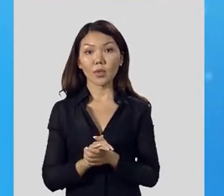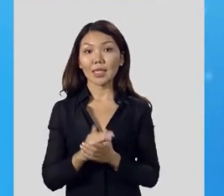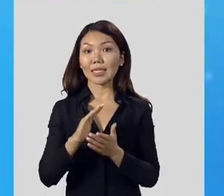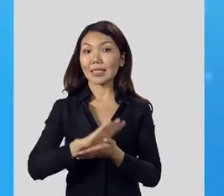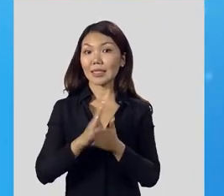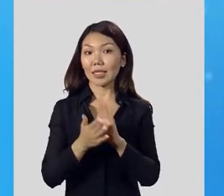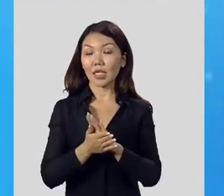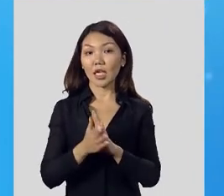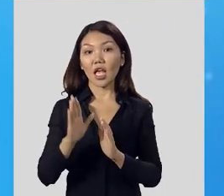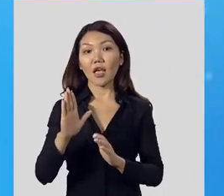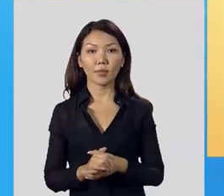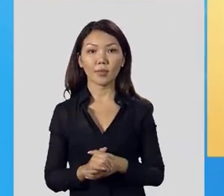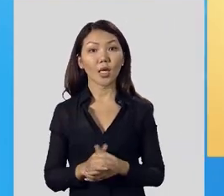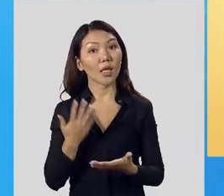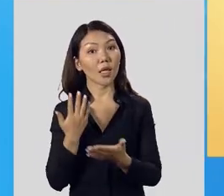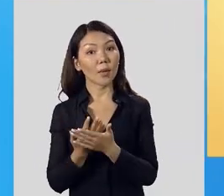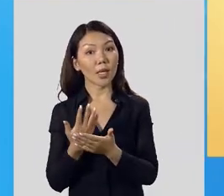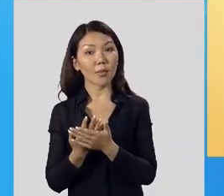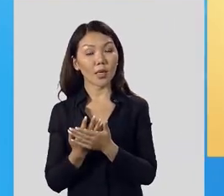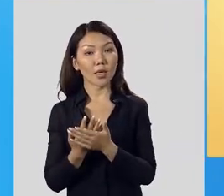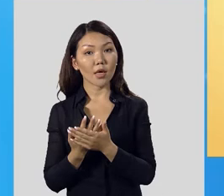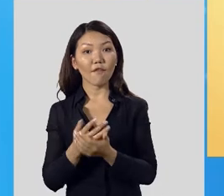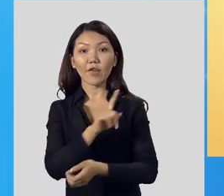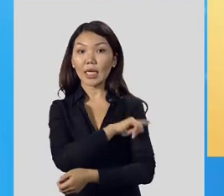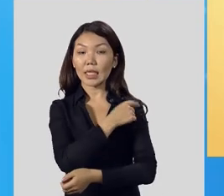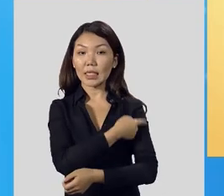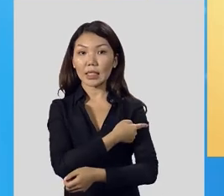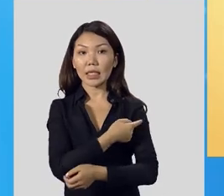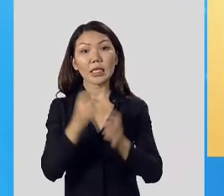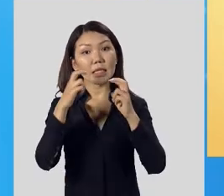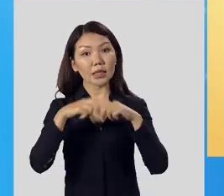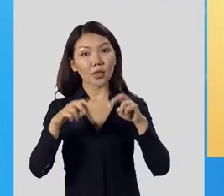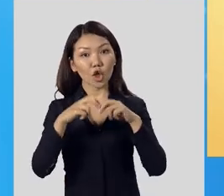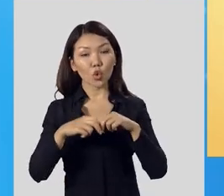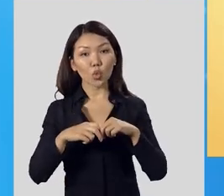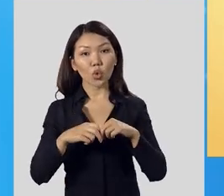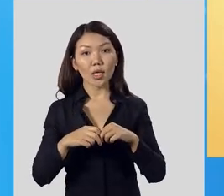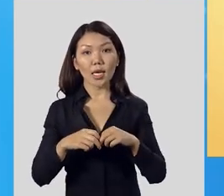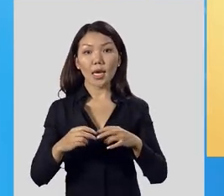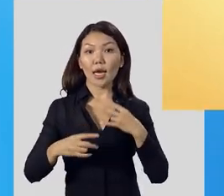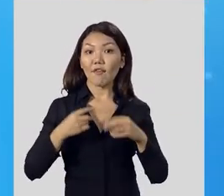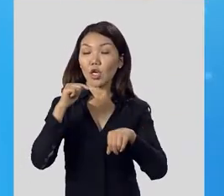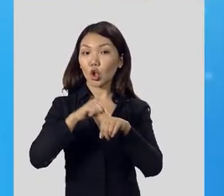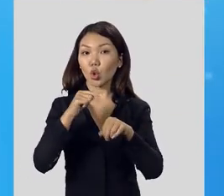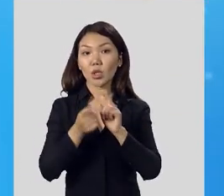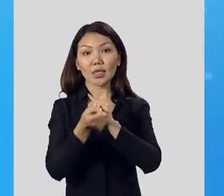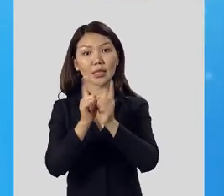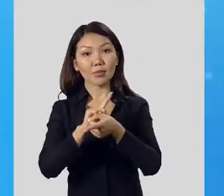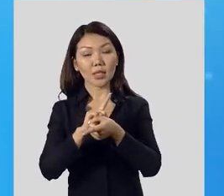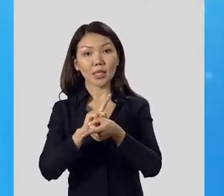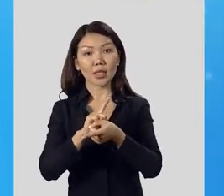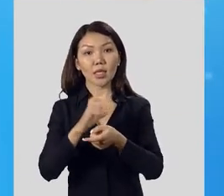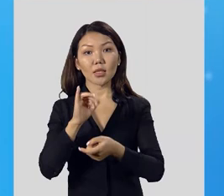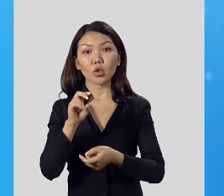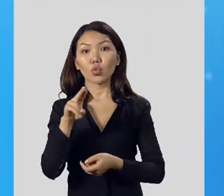вегетативной нервной системы. Например, в клинике исследуют рефлекторные изменения сосудов